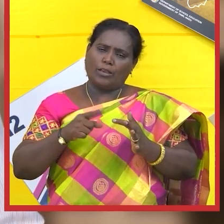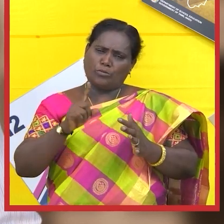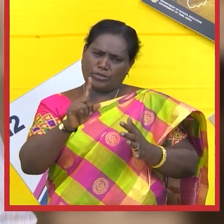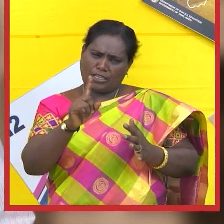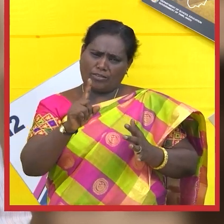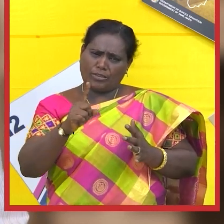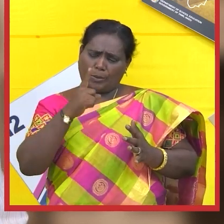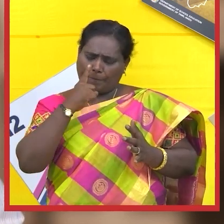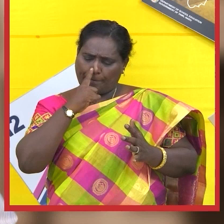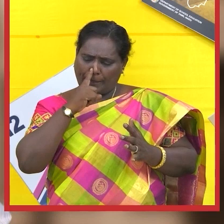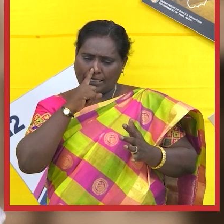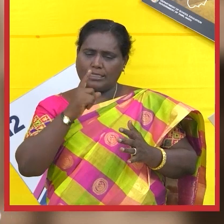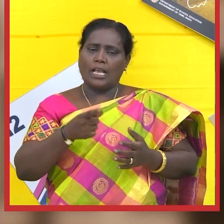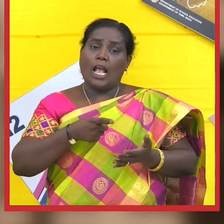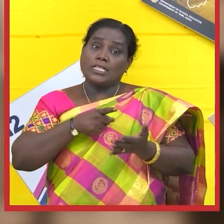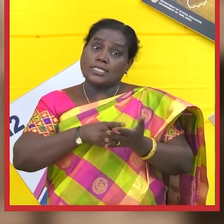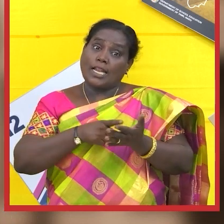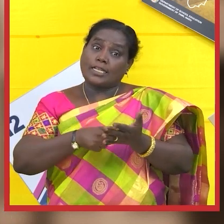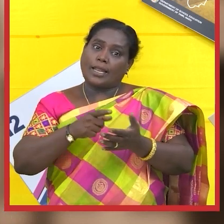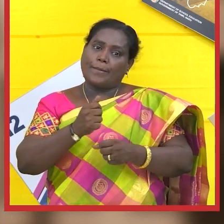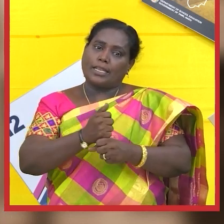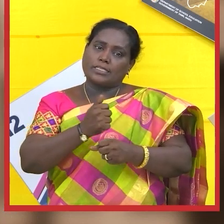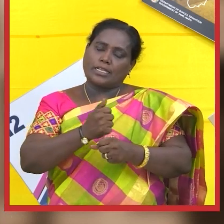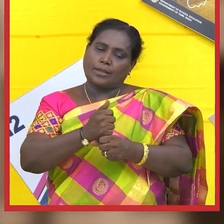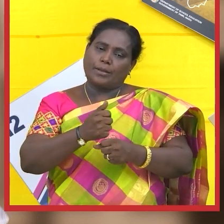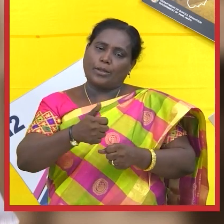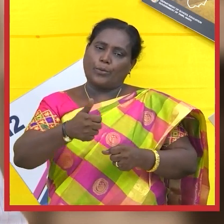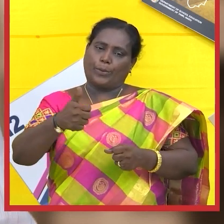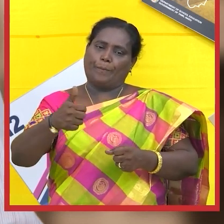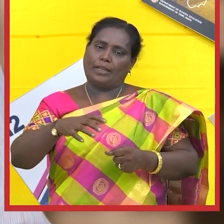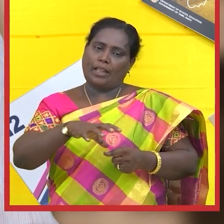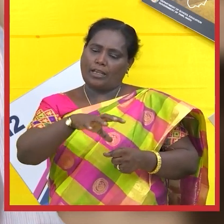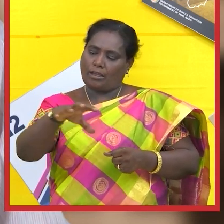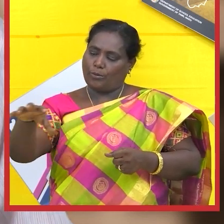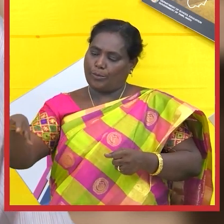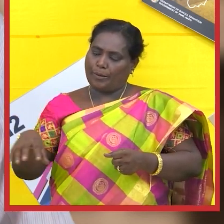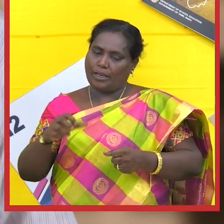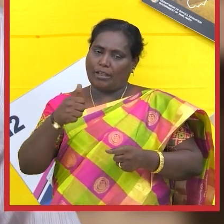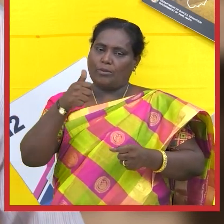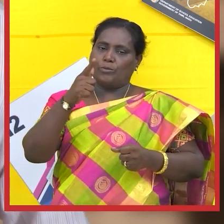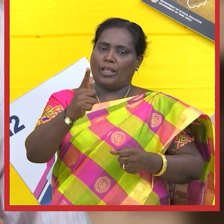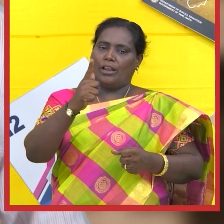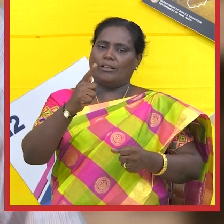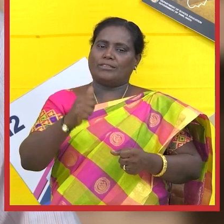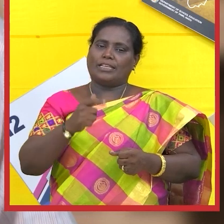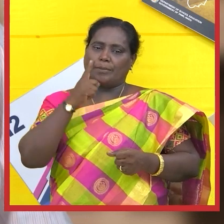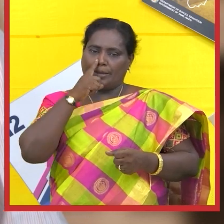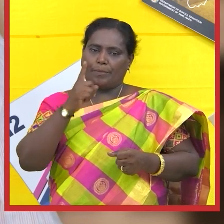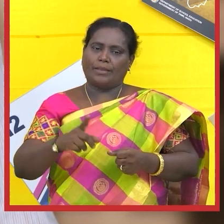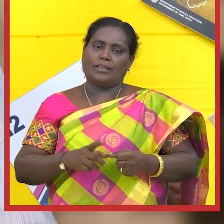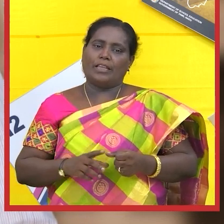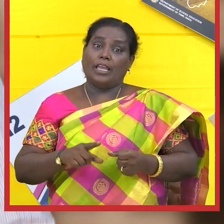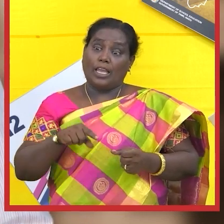பெண் சட்டமன்ற உறுப்பினர் என்ற தகுதியை பெறுகிறார் முத்துலட்சுமி அம்மையார் அவர்கள். அதனால் இவருக்கு ஒரு மிகப்பெரிய ஒரு